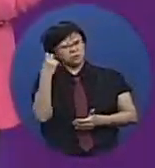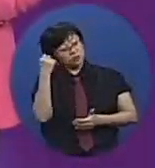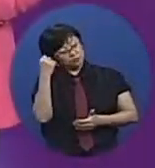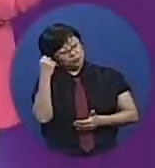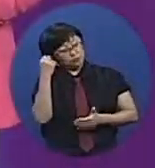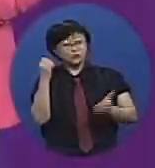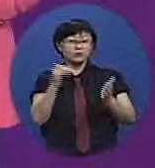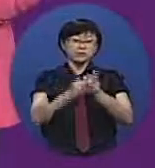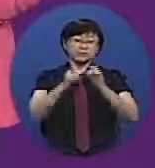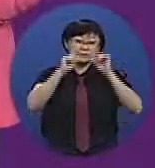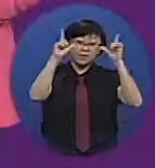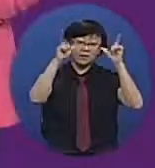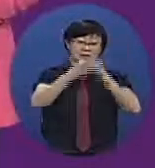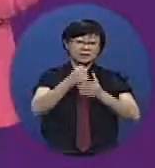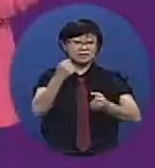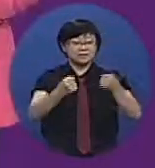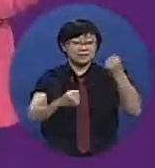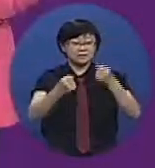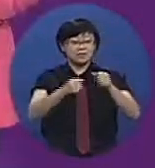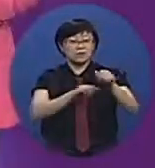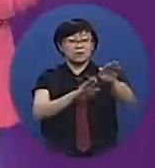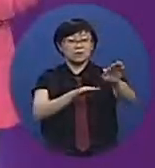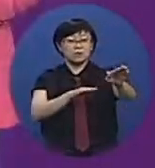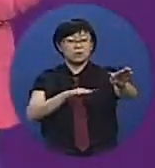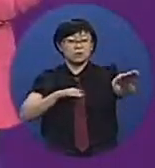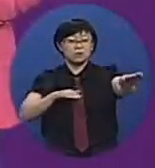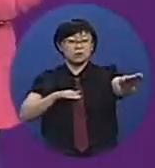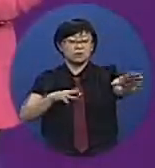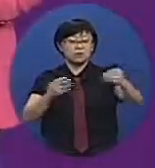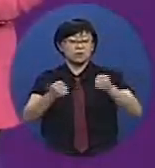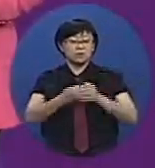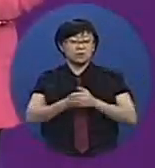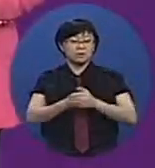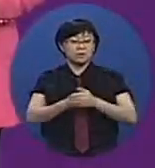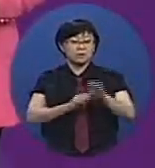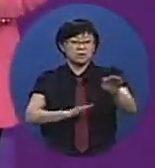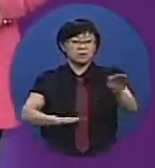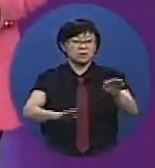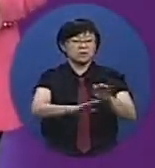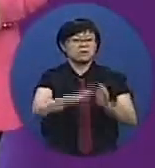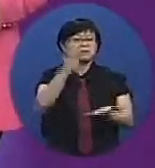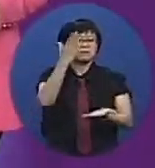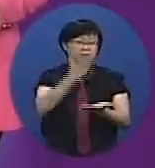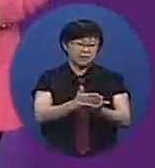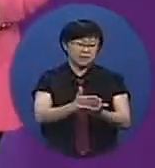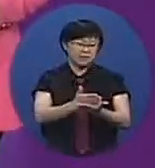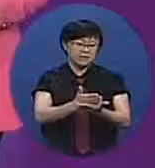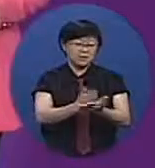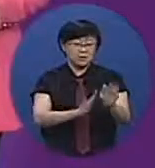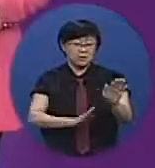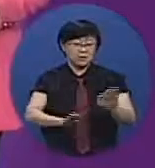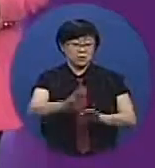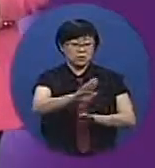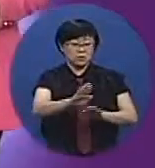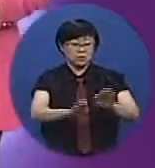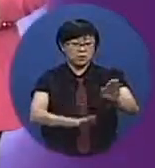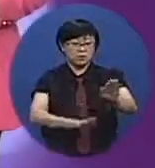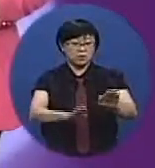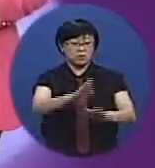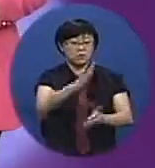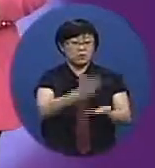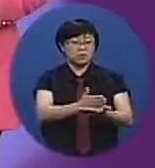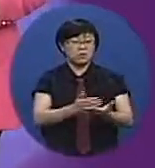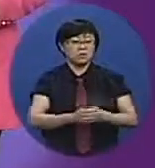그리고 도로에 차가 많이 밀리니까 네. 첫째 끼어들기를 안 했으면 좋겠습니다. 아, 끼어들기를 잘하라. 예. 네.